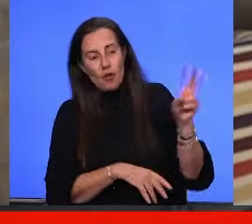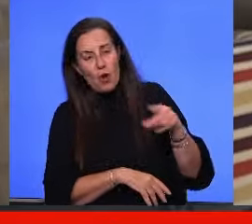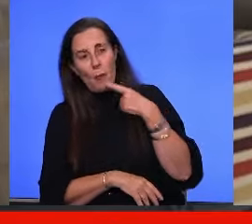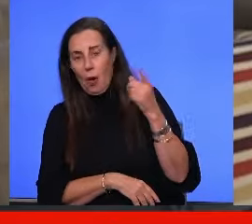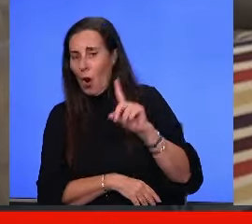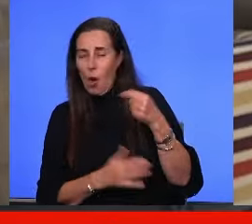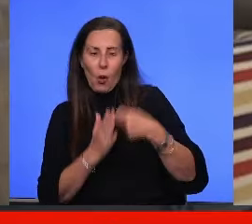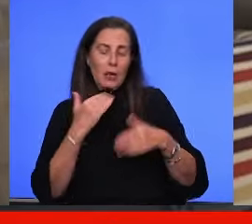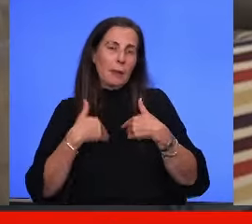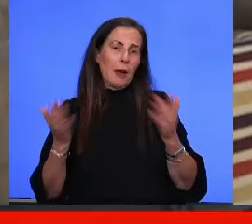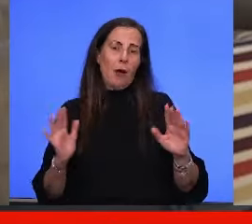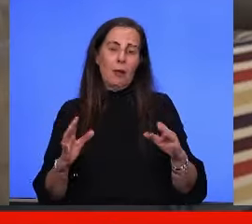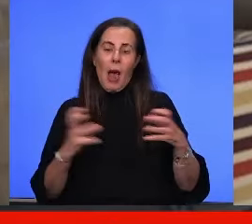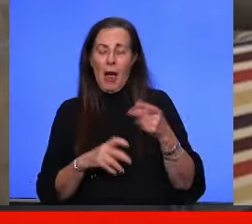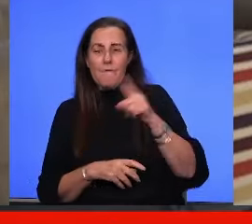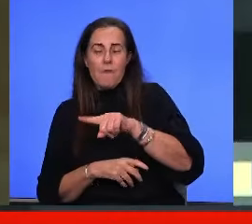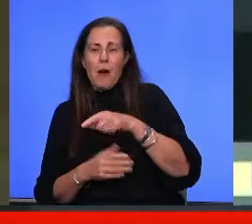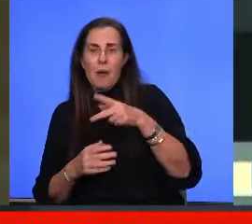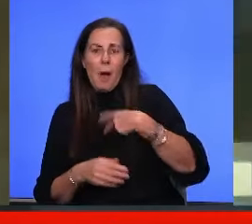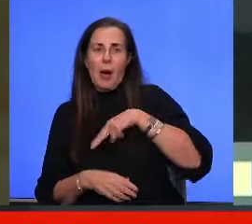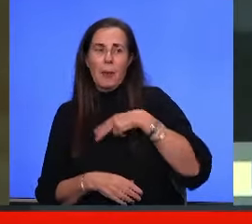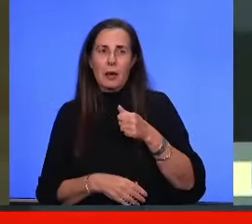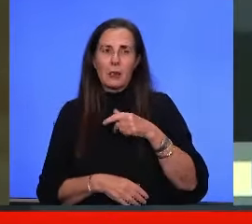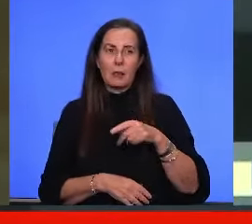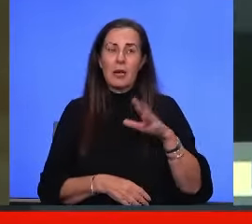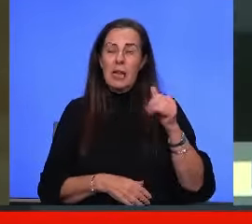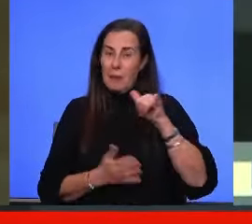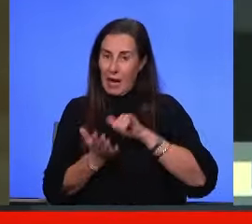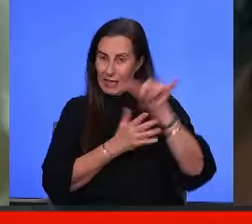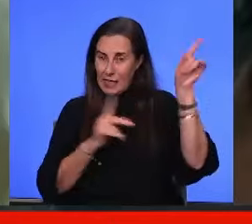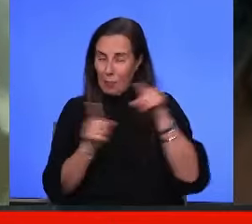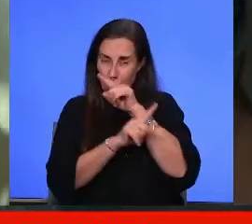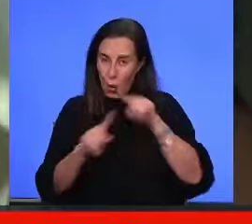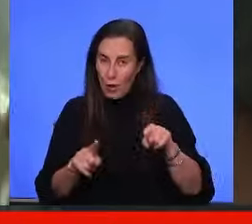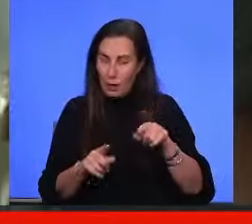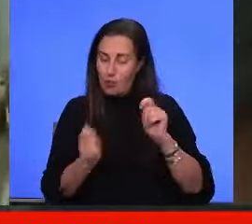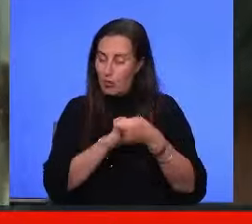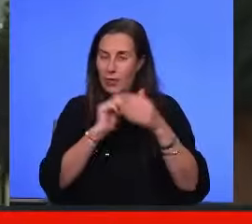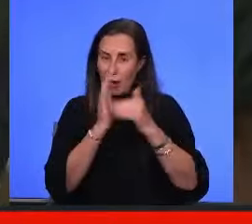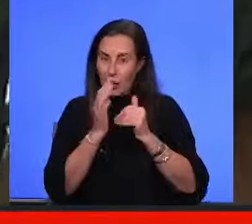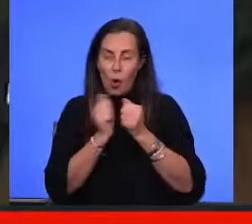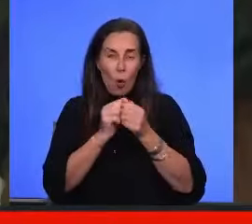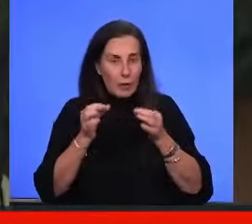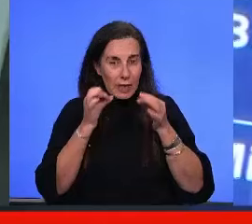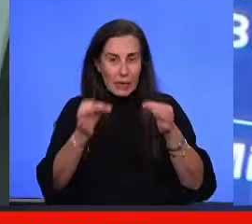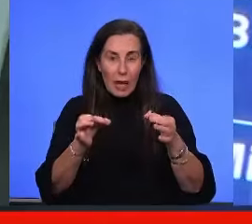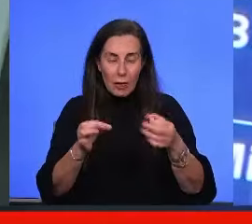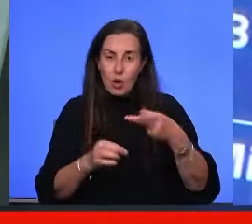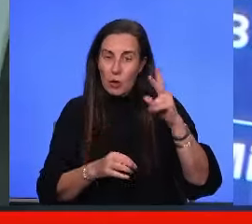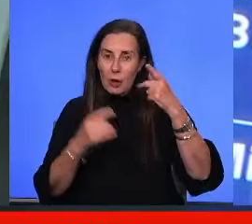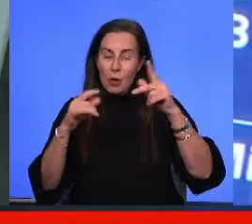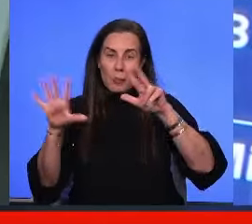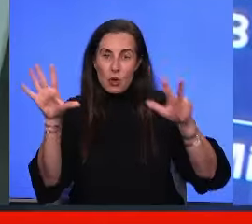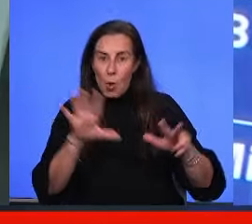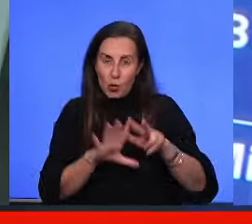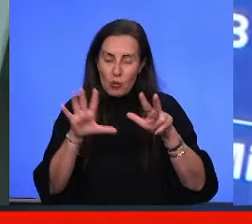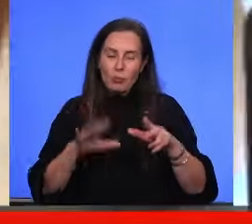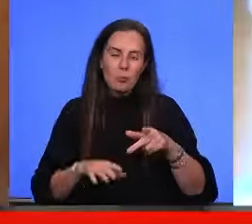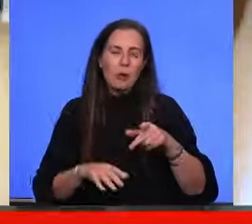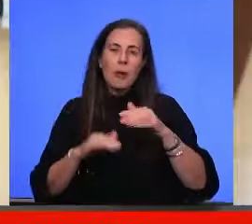קני דרכנו, אידרימס אחראי על הכסף. אם טיסתכם בוטלה, שינתה תאריך או נדחתה ביותר משמונה שעות,